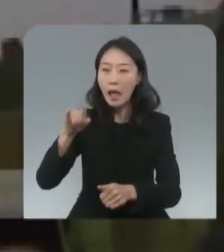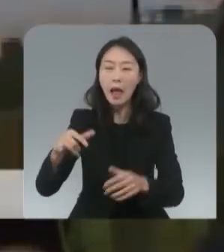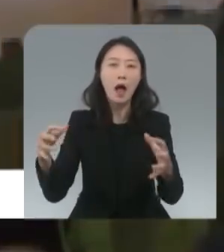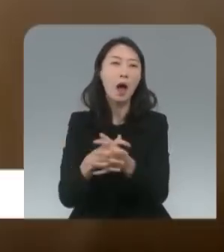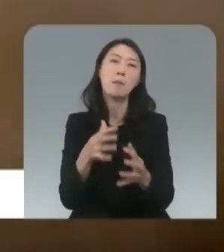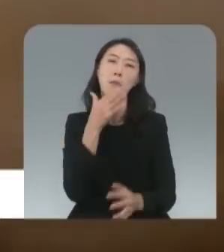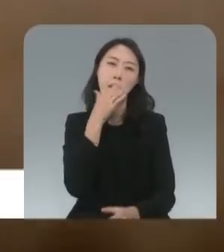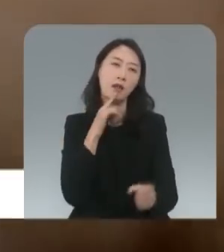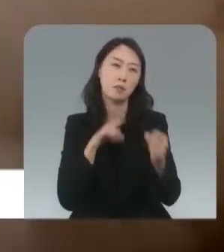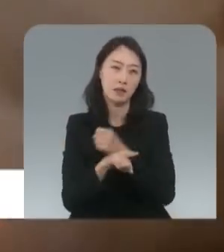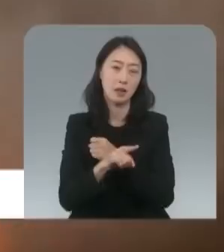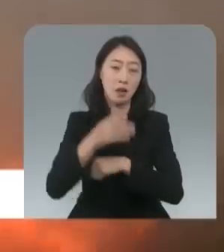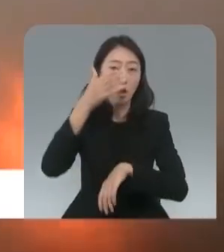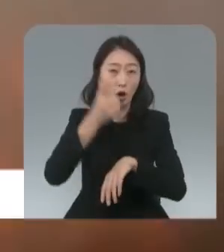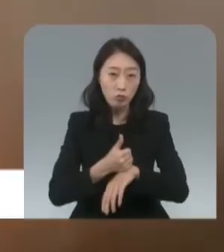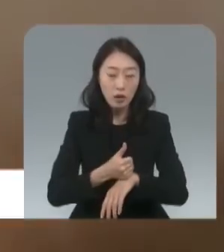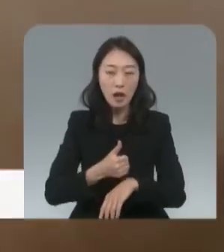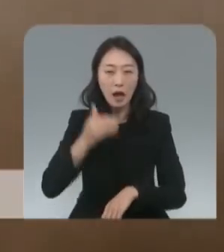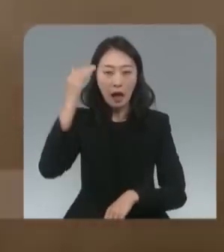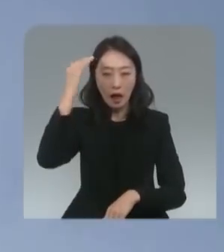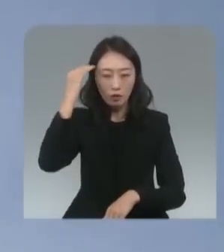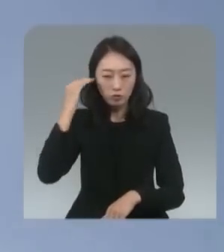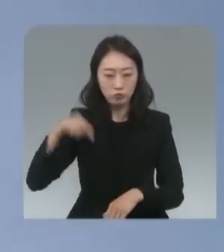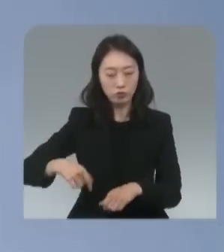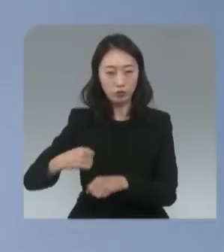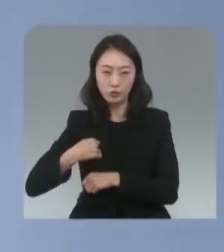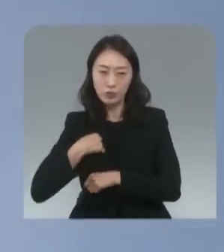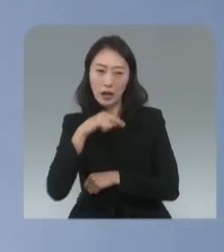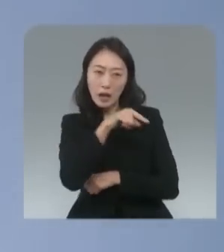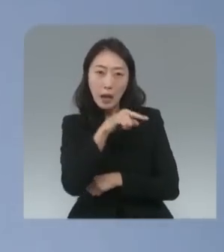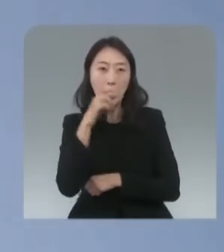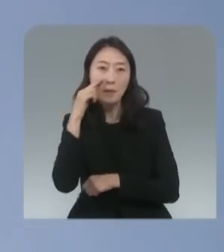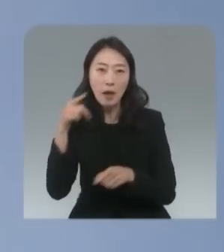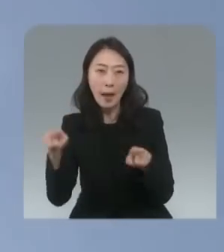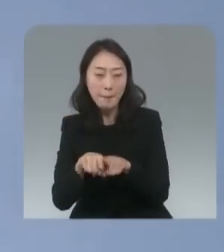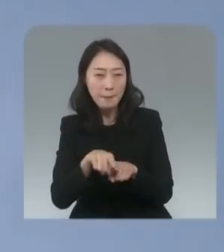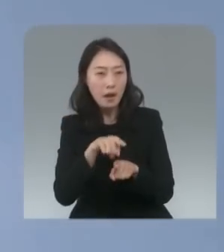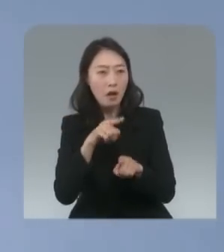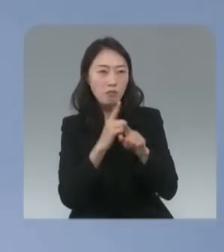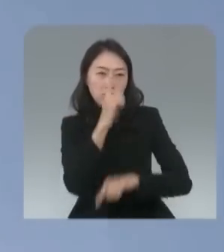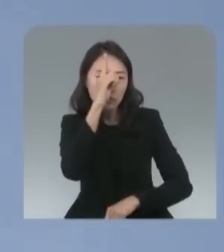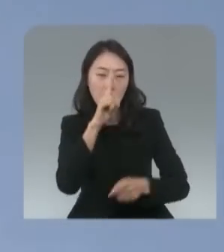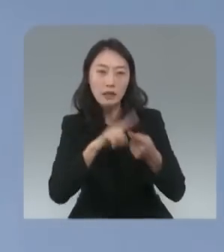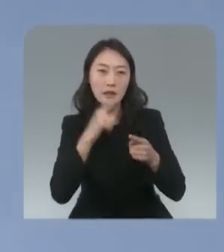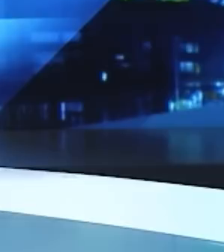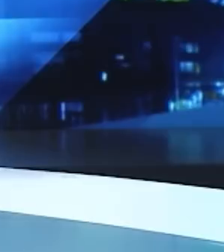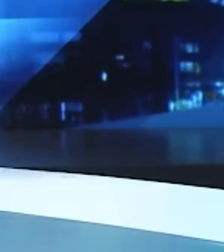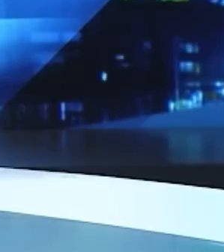당국은 미사일의 세부 재원을 정밀 분석하고 있습니다. KBS 뉴스 우한솔입니다.